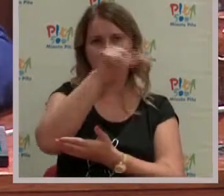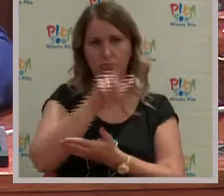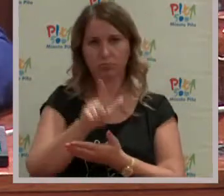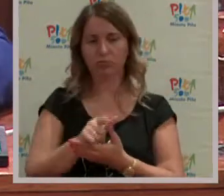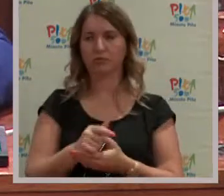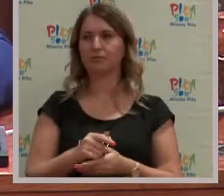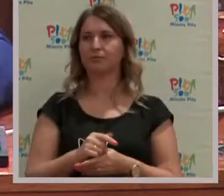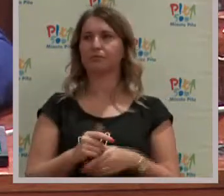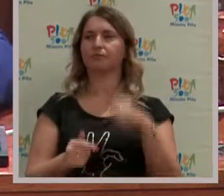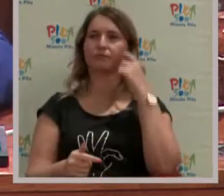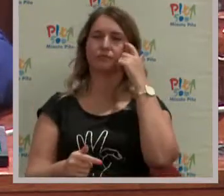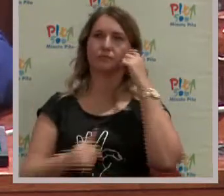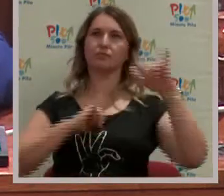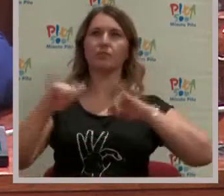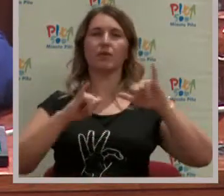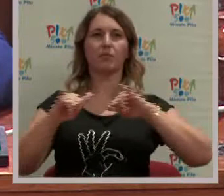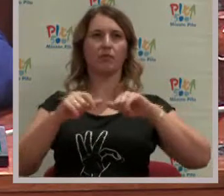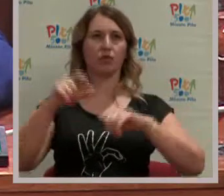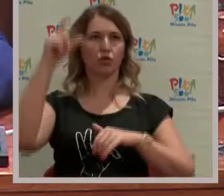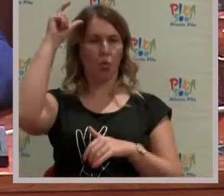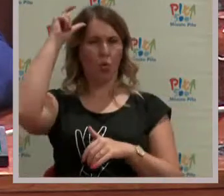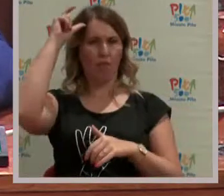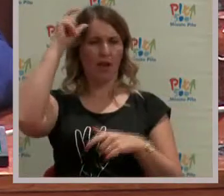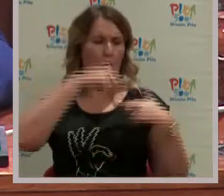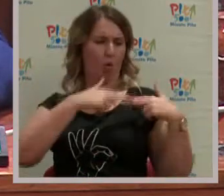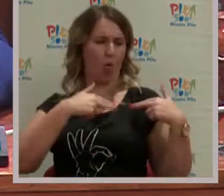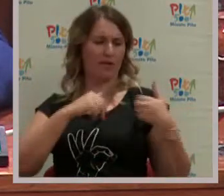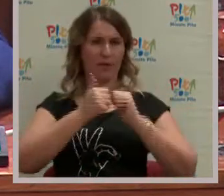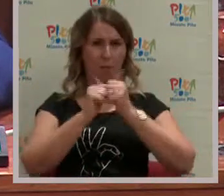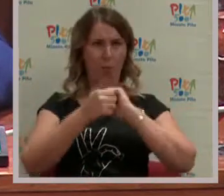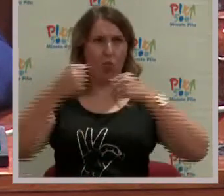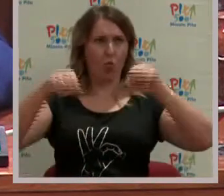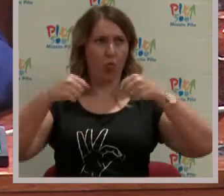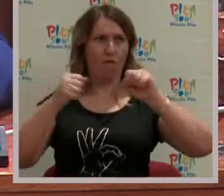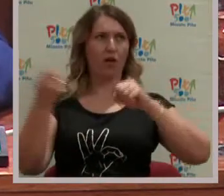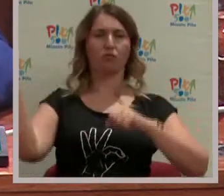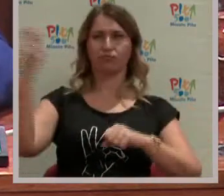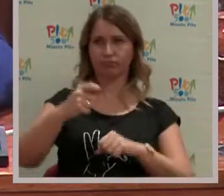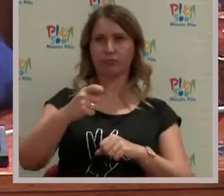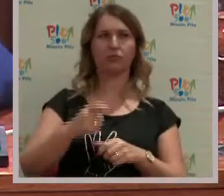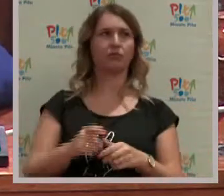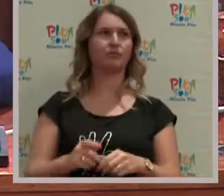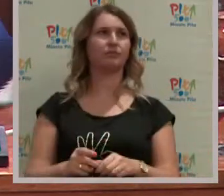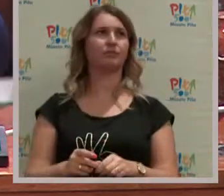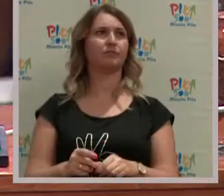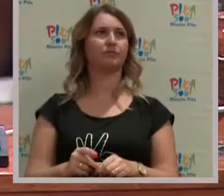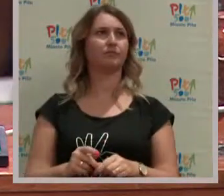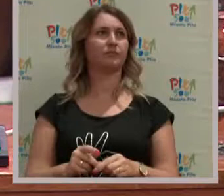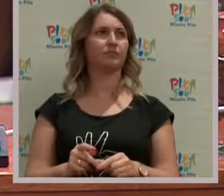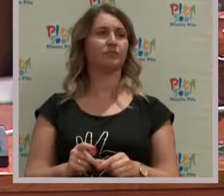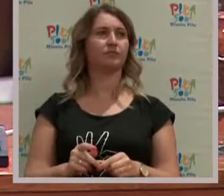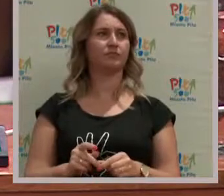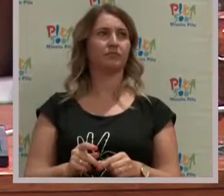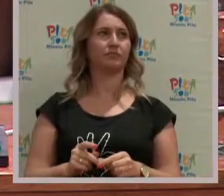Przewodniczącego Głównej Komisji Sportu Żużlowego w Pile związana była z analizą podejścia do